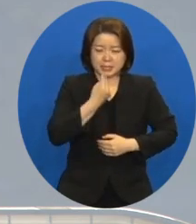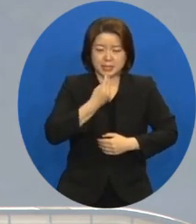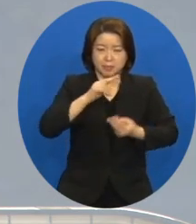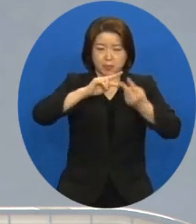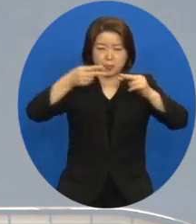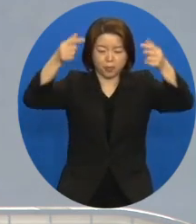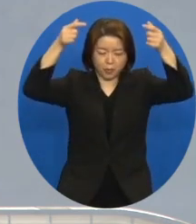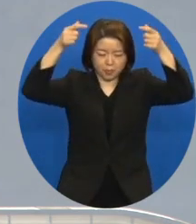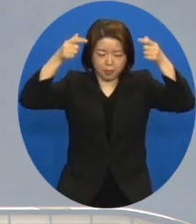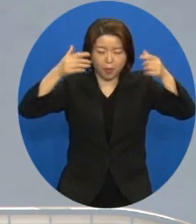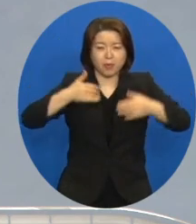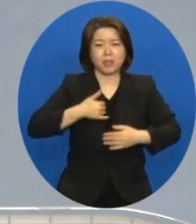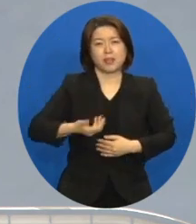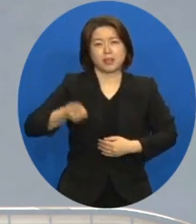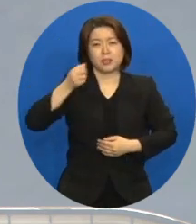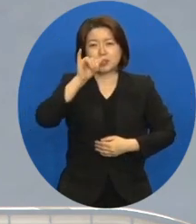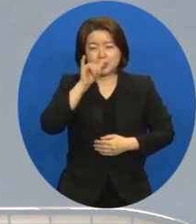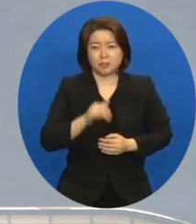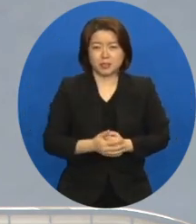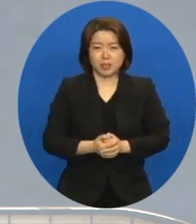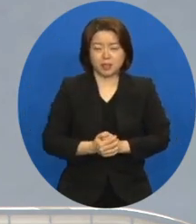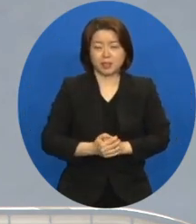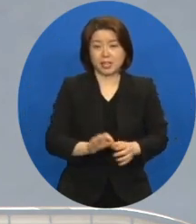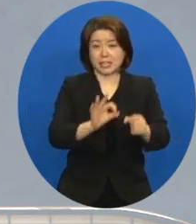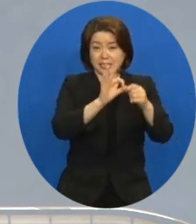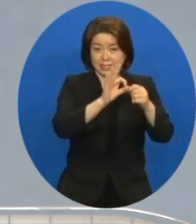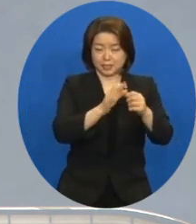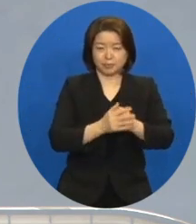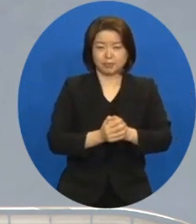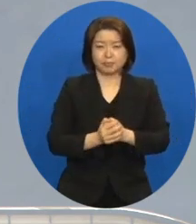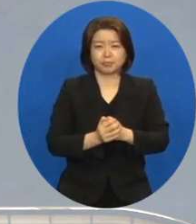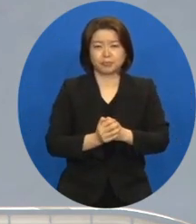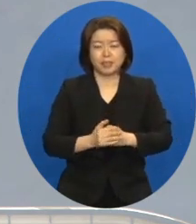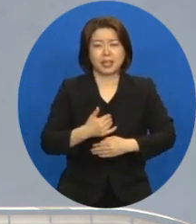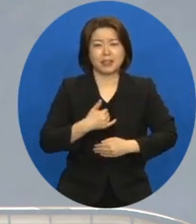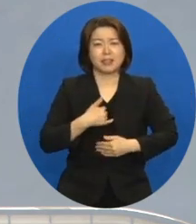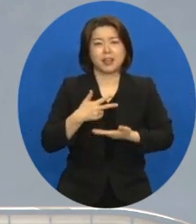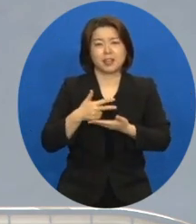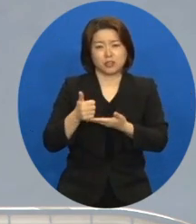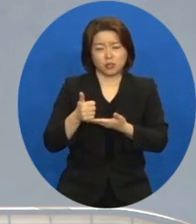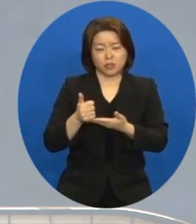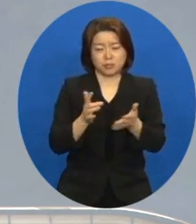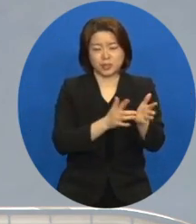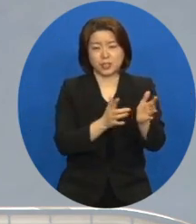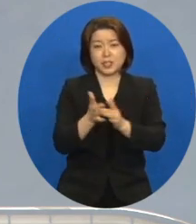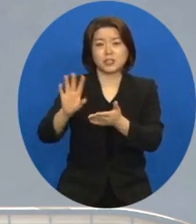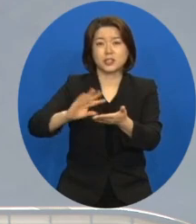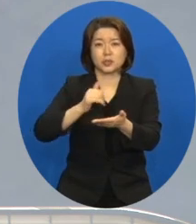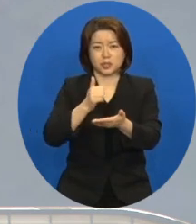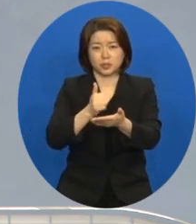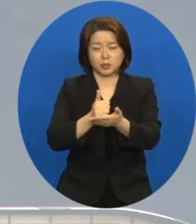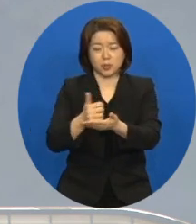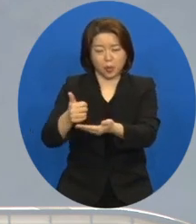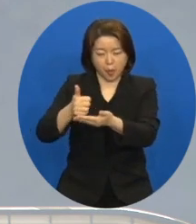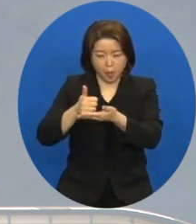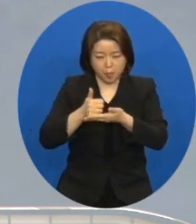면류관이 제게 있습니다. 열 번째, 나의 주님 예수 그리스도를 모시고 살고